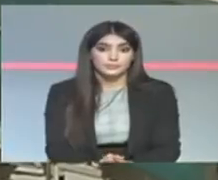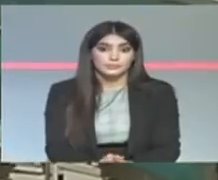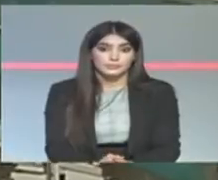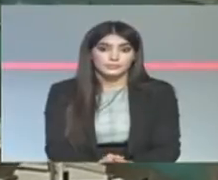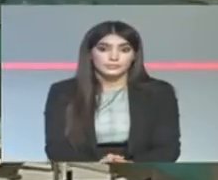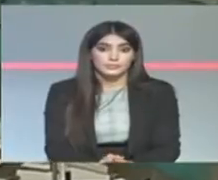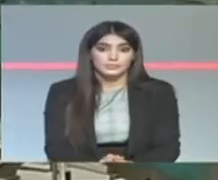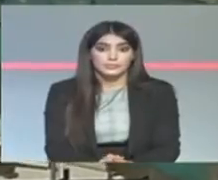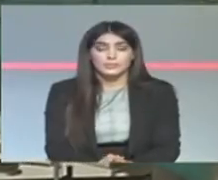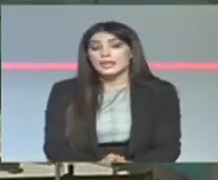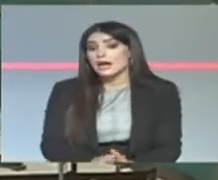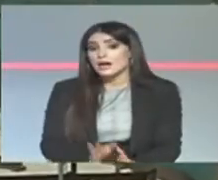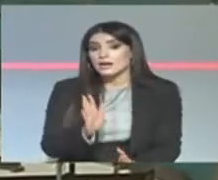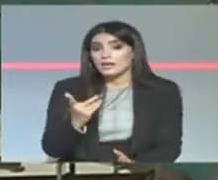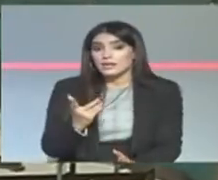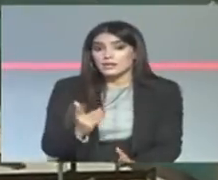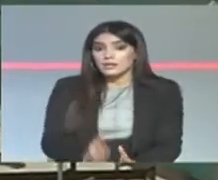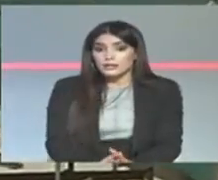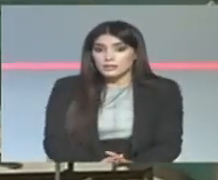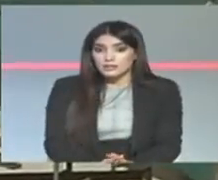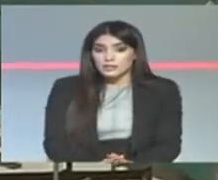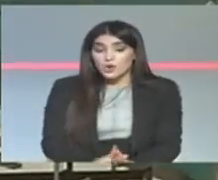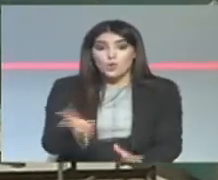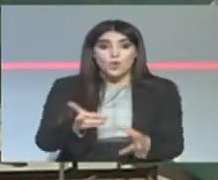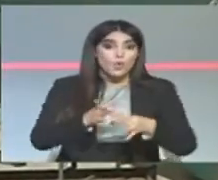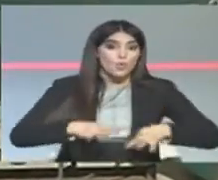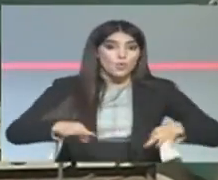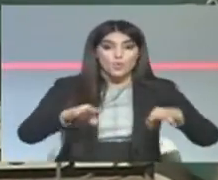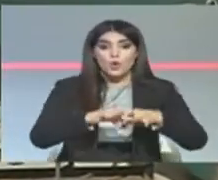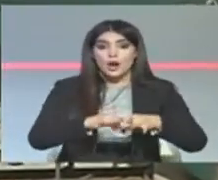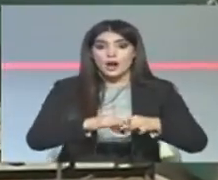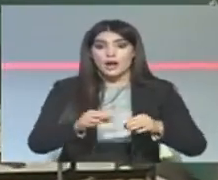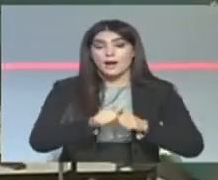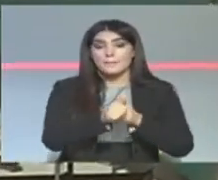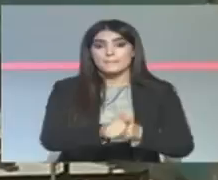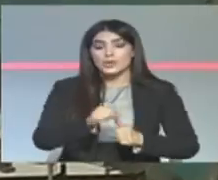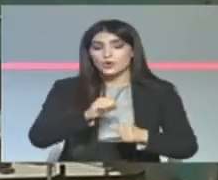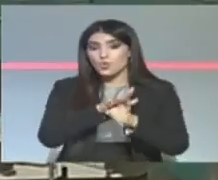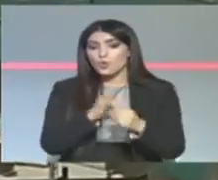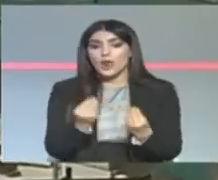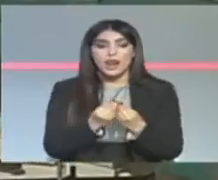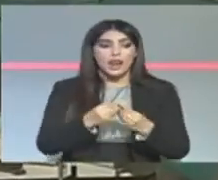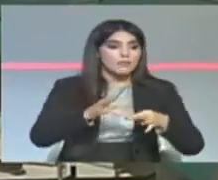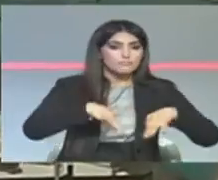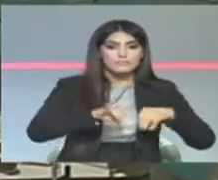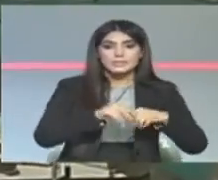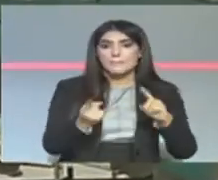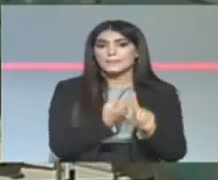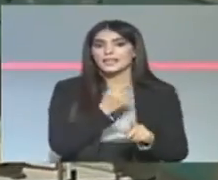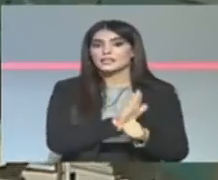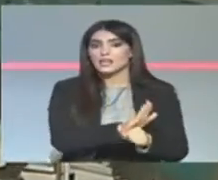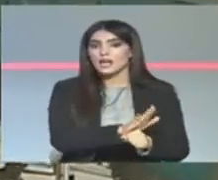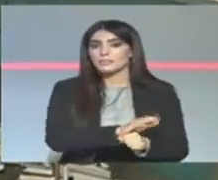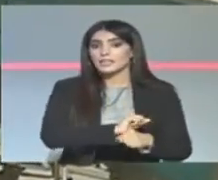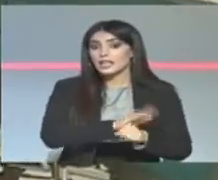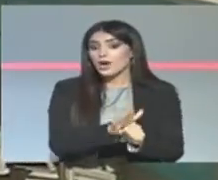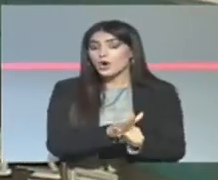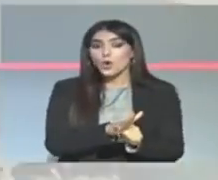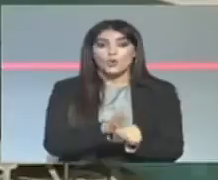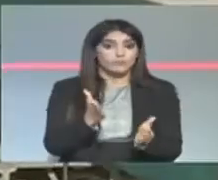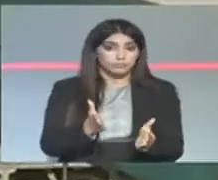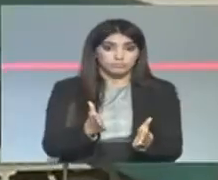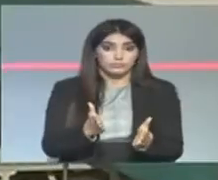سواء الاقسام الداخليه سواء بوحده العزل ما حدثنا وحده عزل